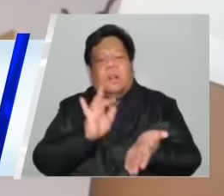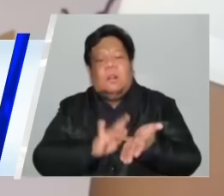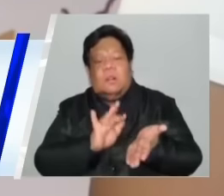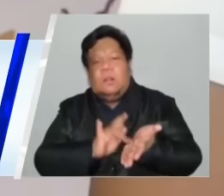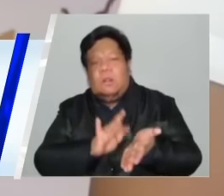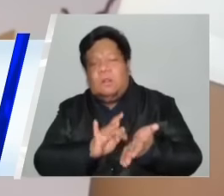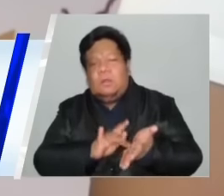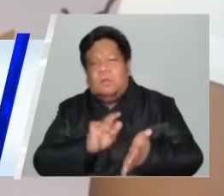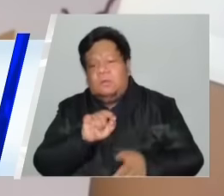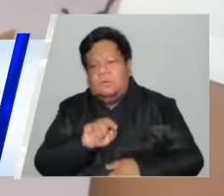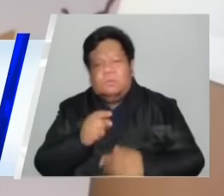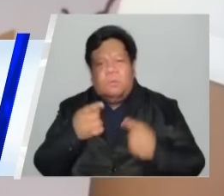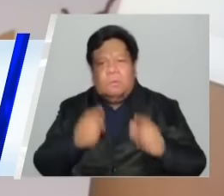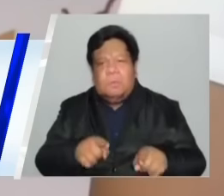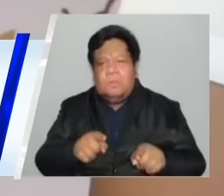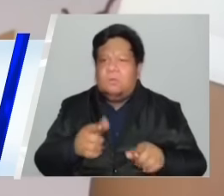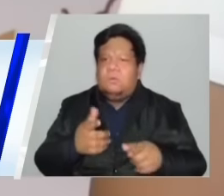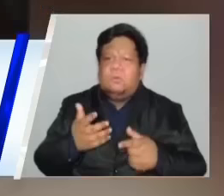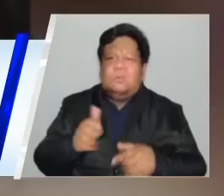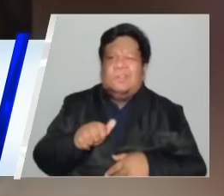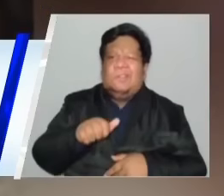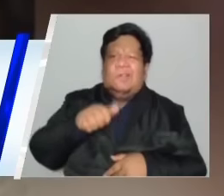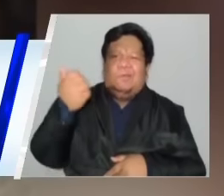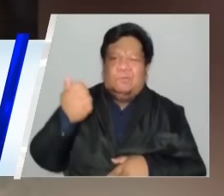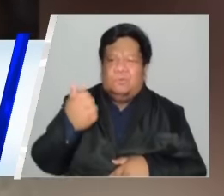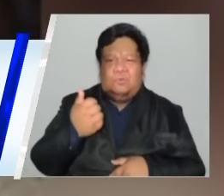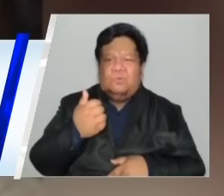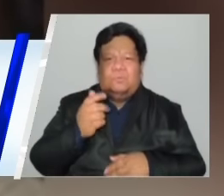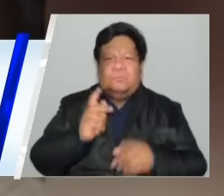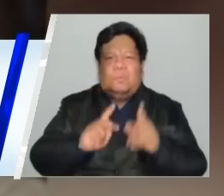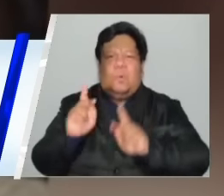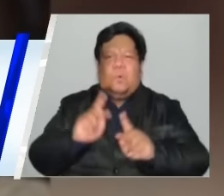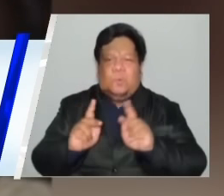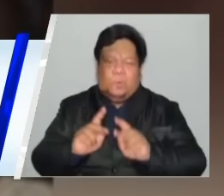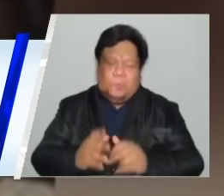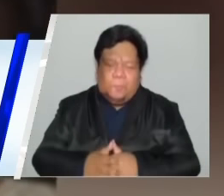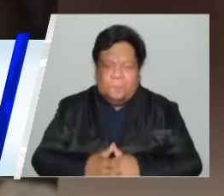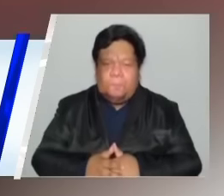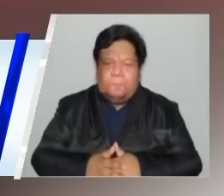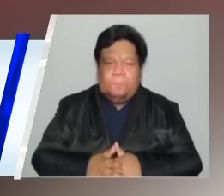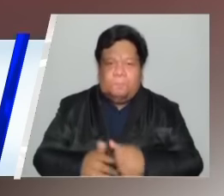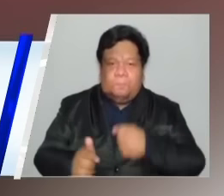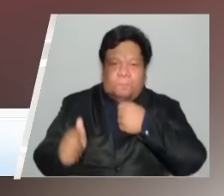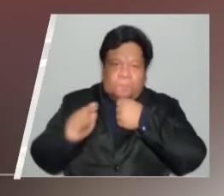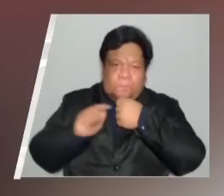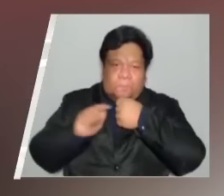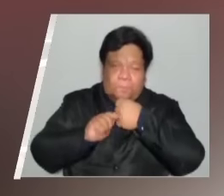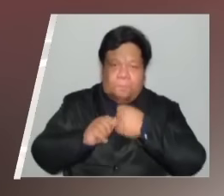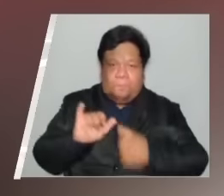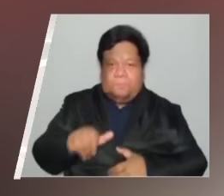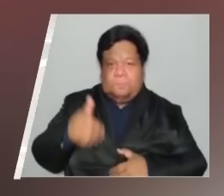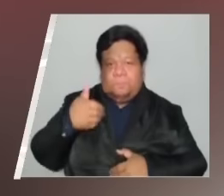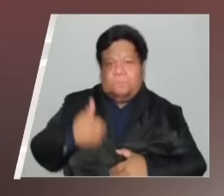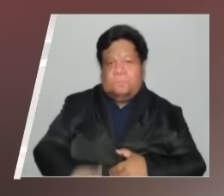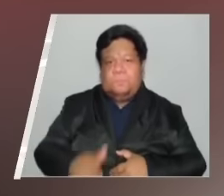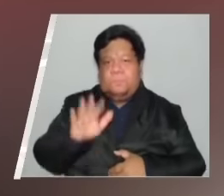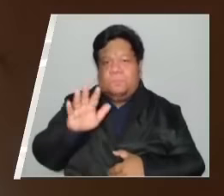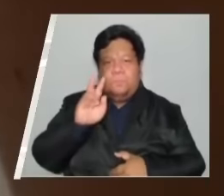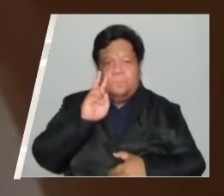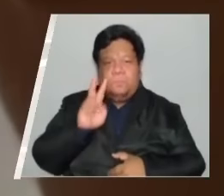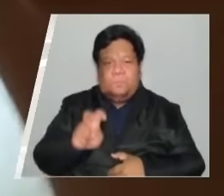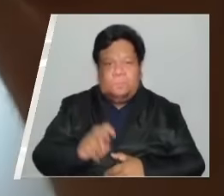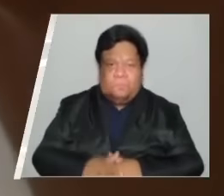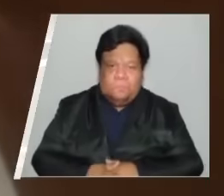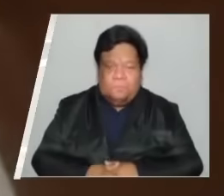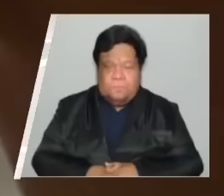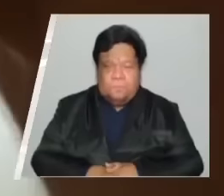ibang disadvantageous na mga tao. Para sa GMA Integrated News, ako si Femary Dumabo ng